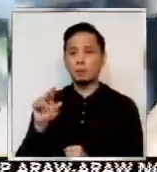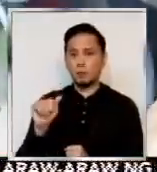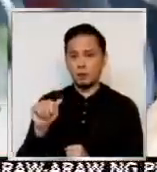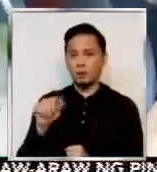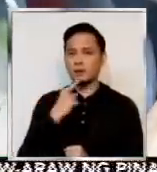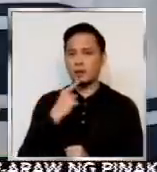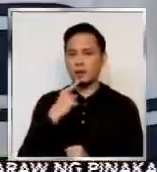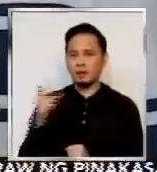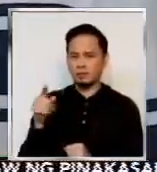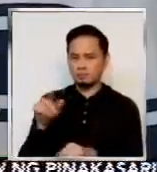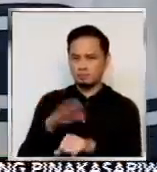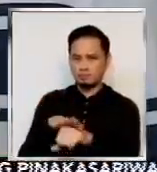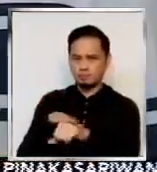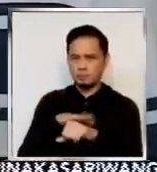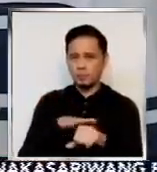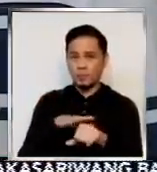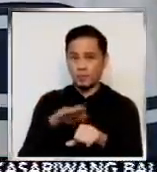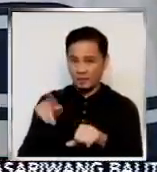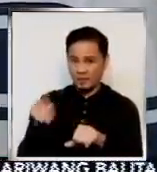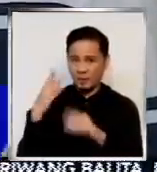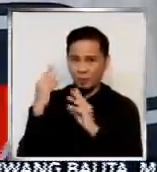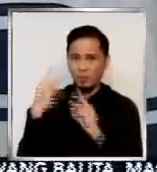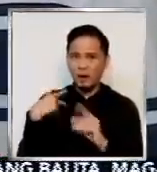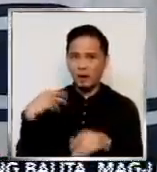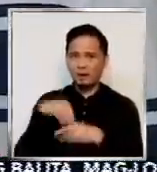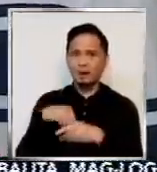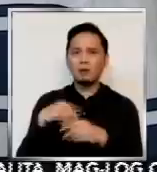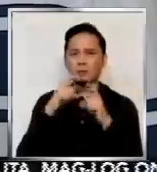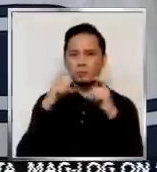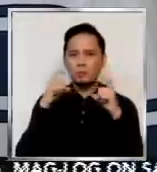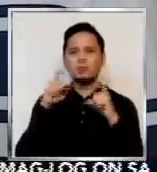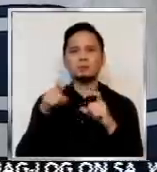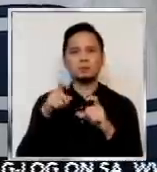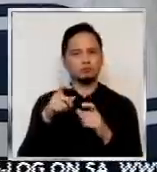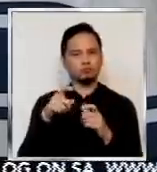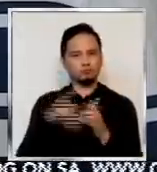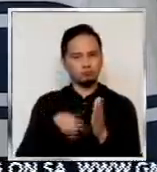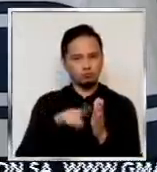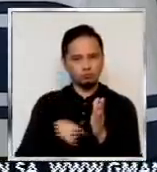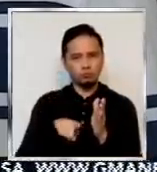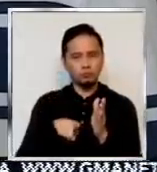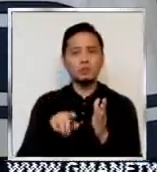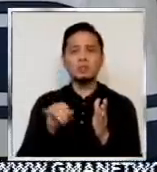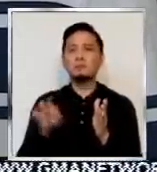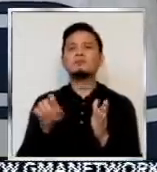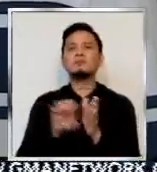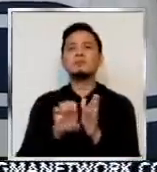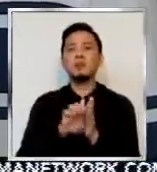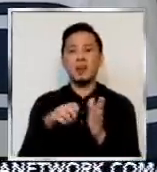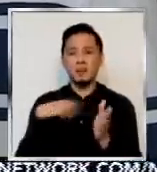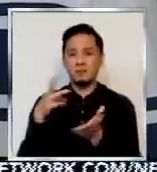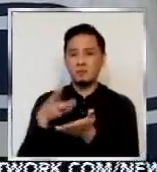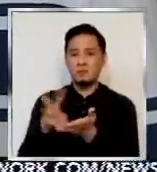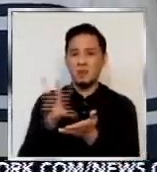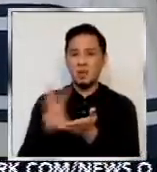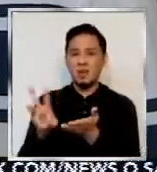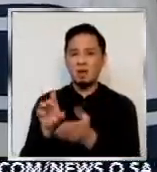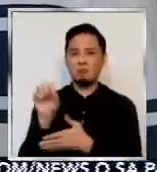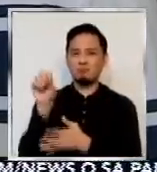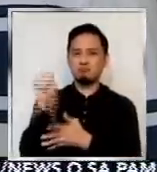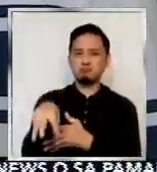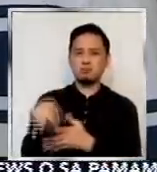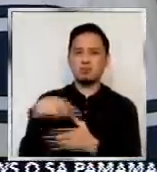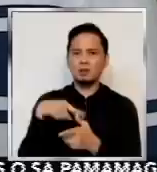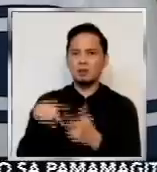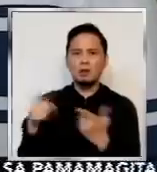face mask. Namamonitor natin saan ba dinidispose talaga ng mga waste collector at para hindi po magkaroon na access yung mga kagaya